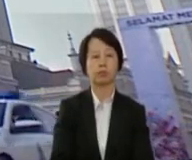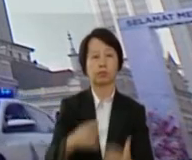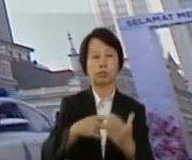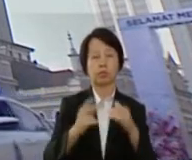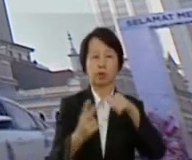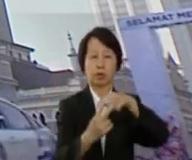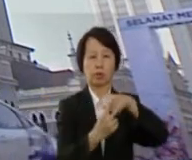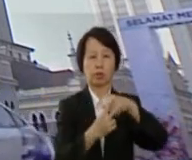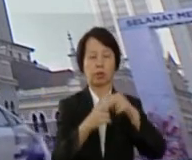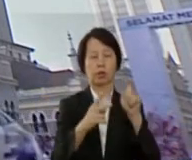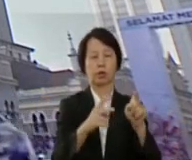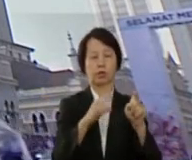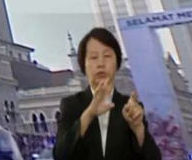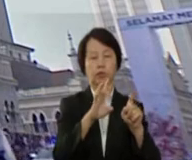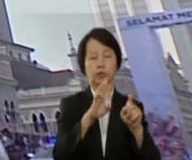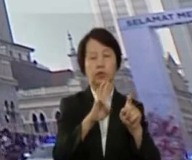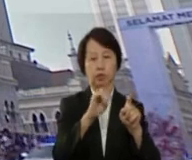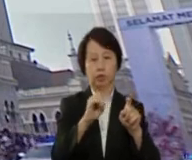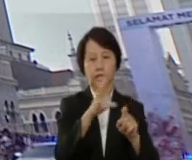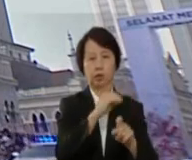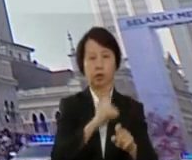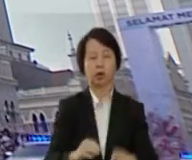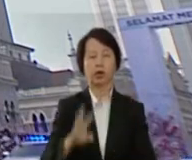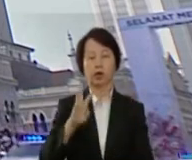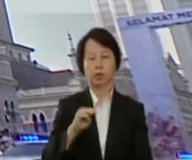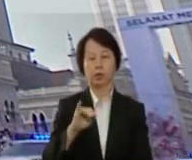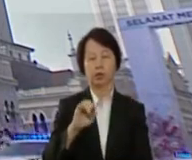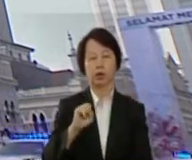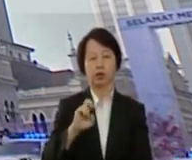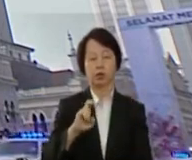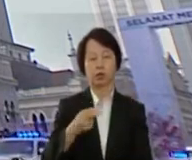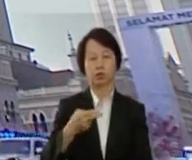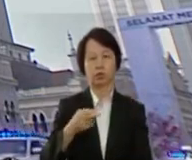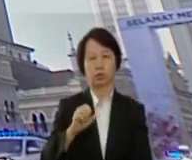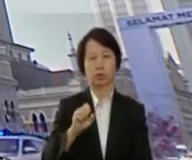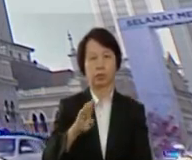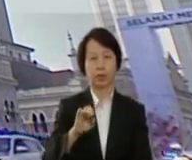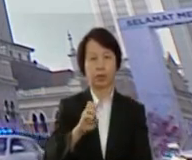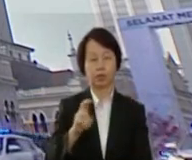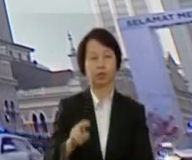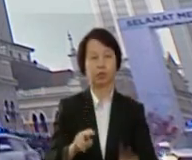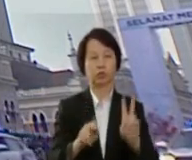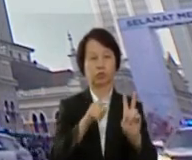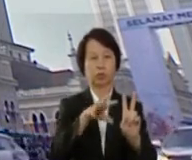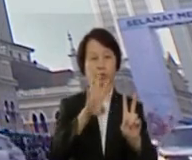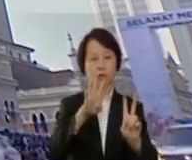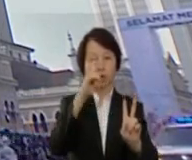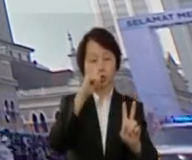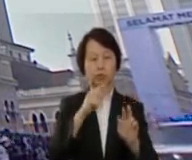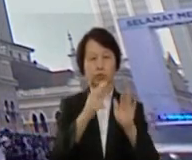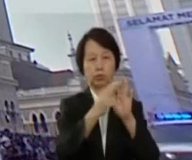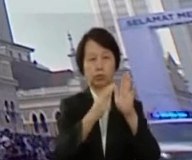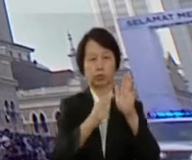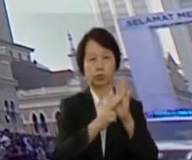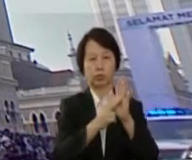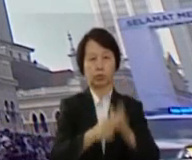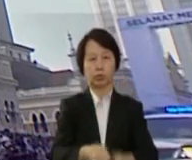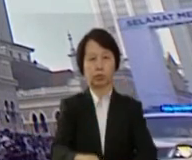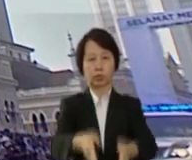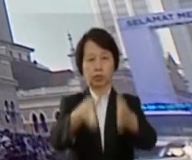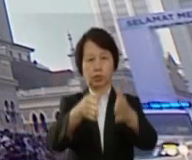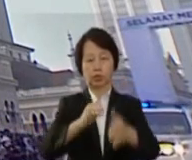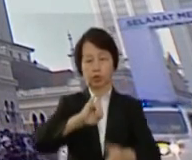Proton X70 MPV dan Mitsubishi Outlander 2.4 digunakan untuk menguatkuasakan undang-undang lalu lintas